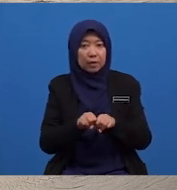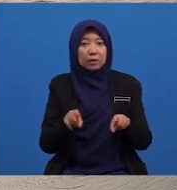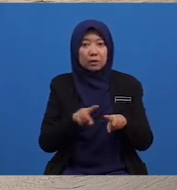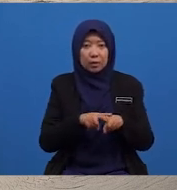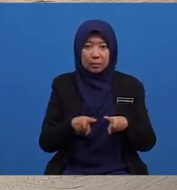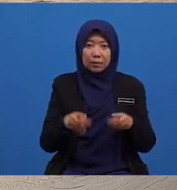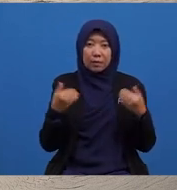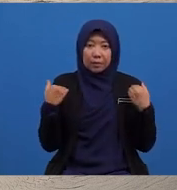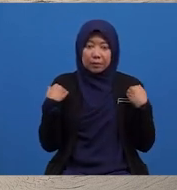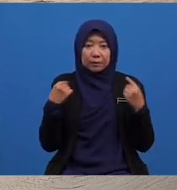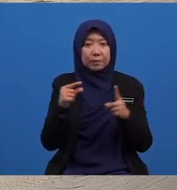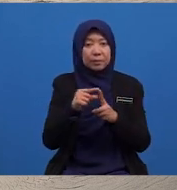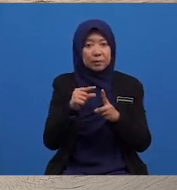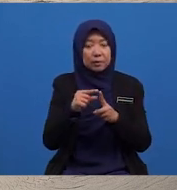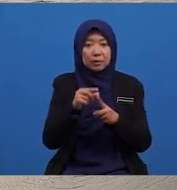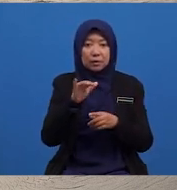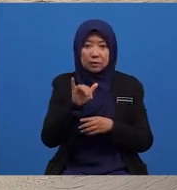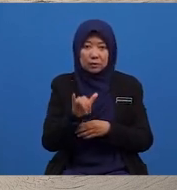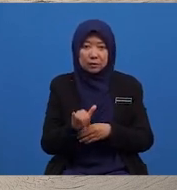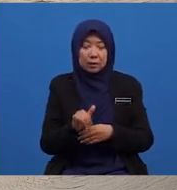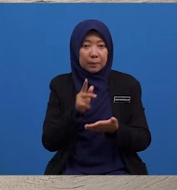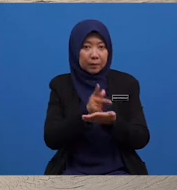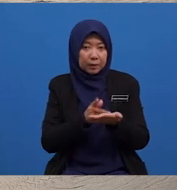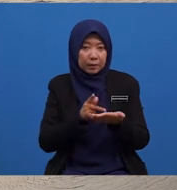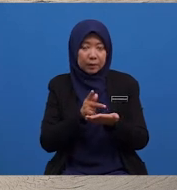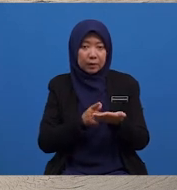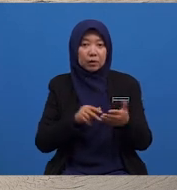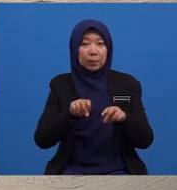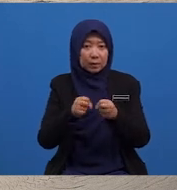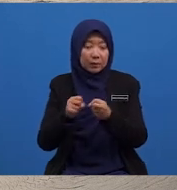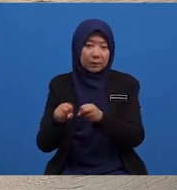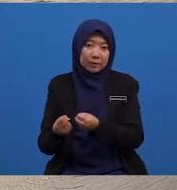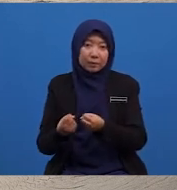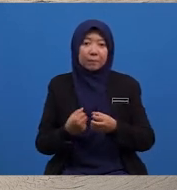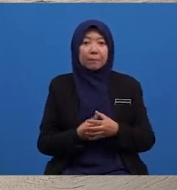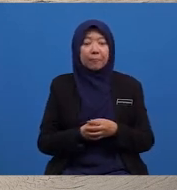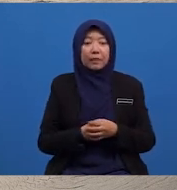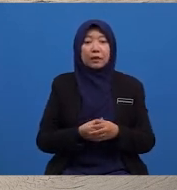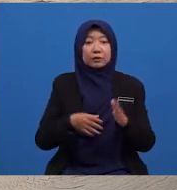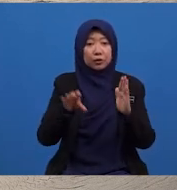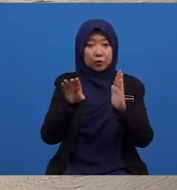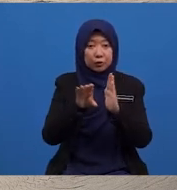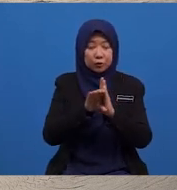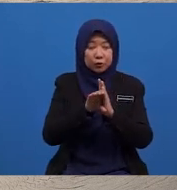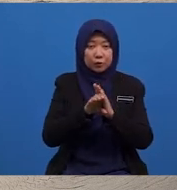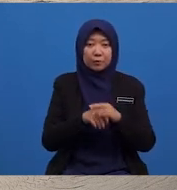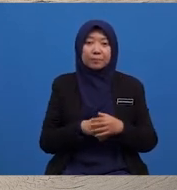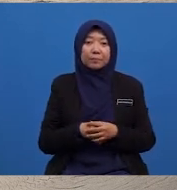rangkaian perkataan berkerat-kerat atau berpatah-patah. Contoh pepatah